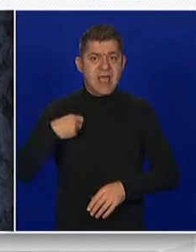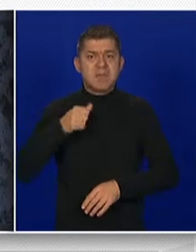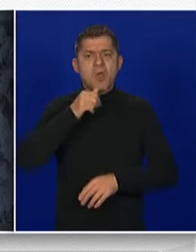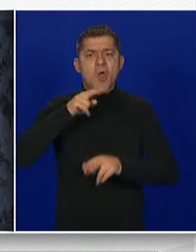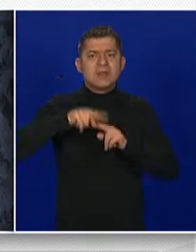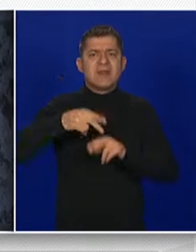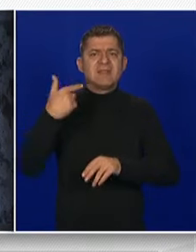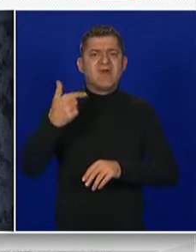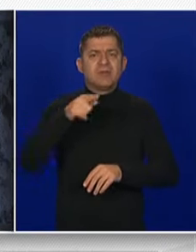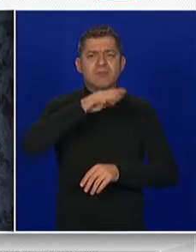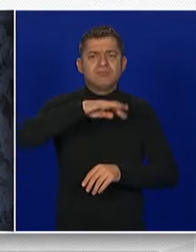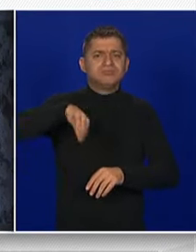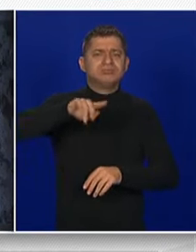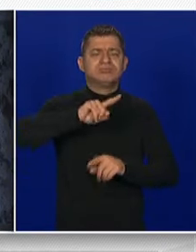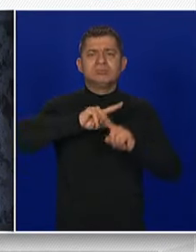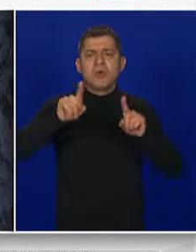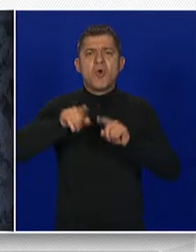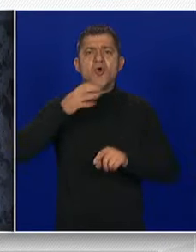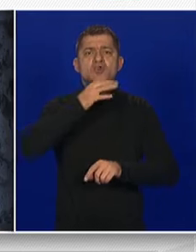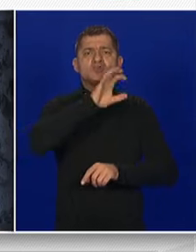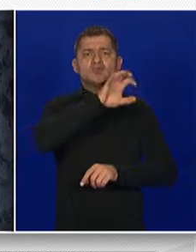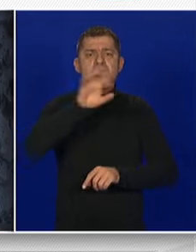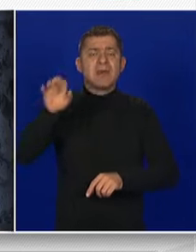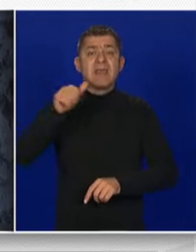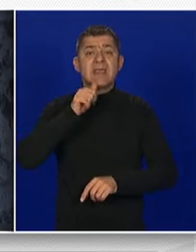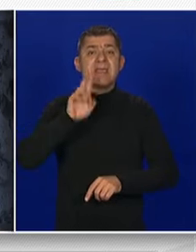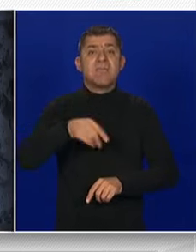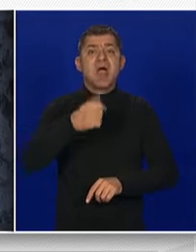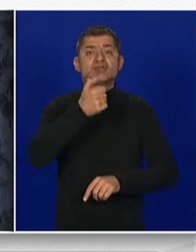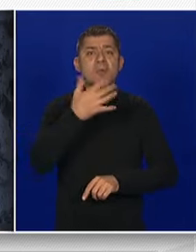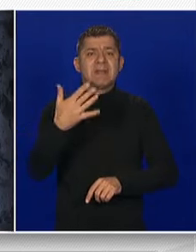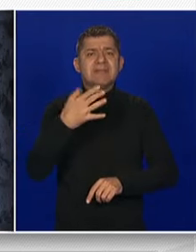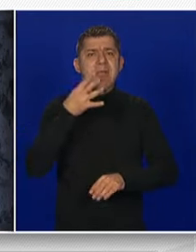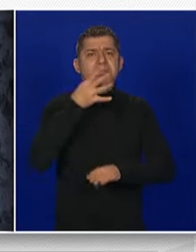županijama, te je angažirano preko 150 psihologa koji